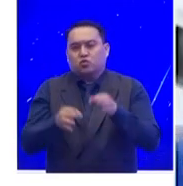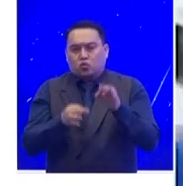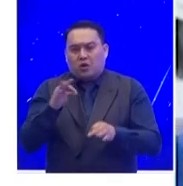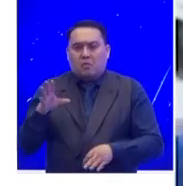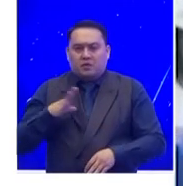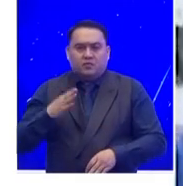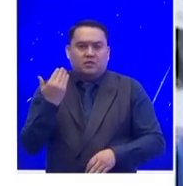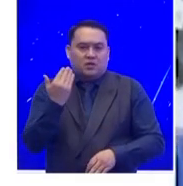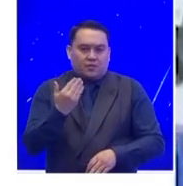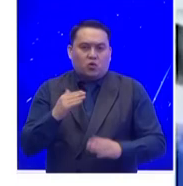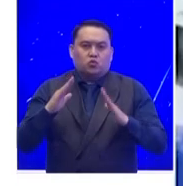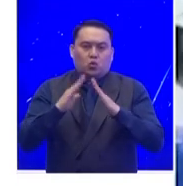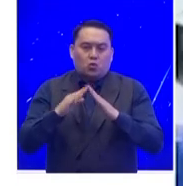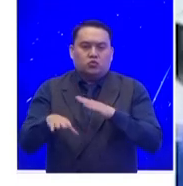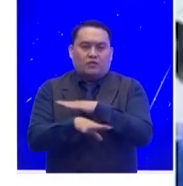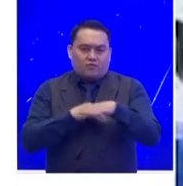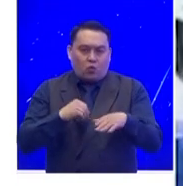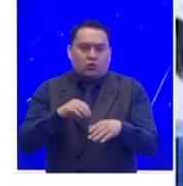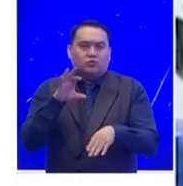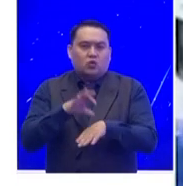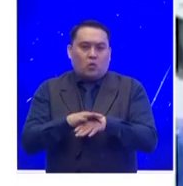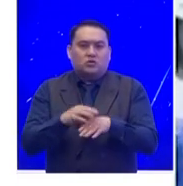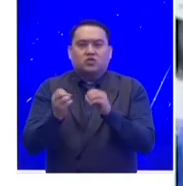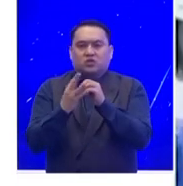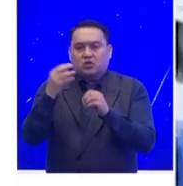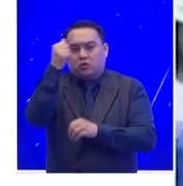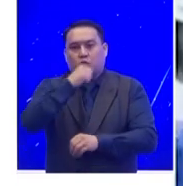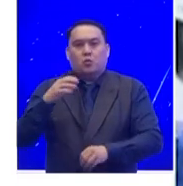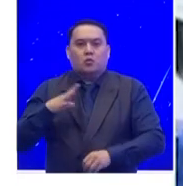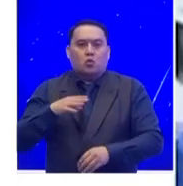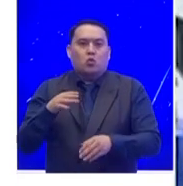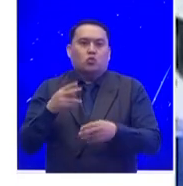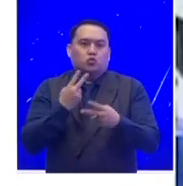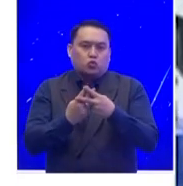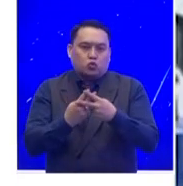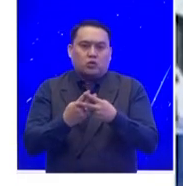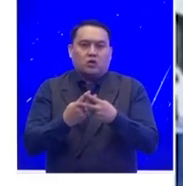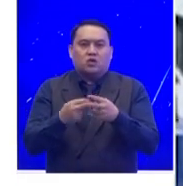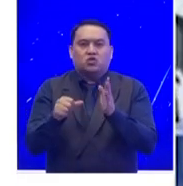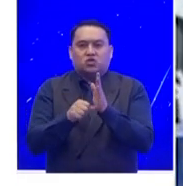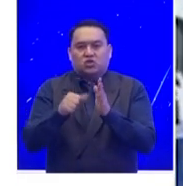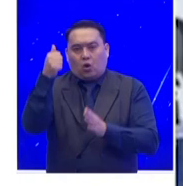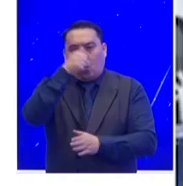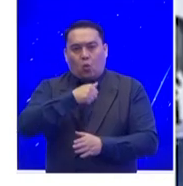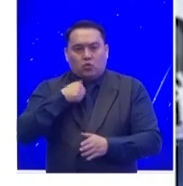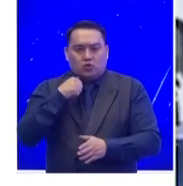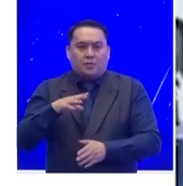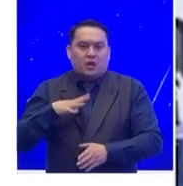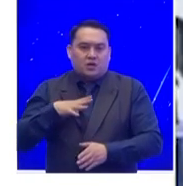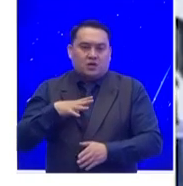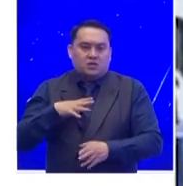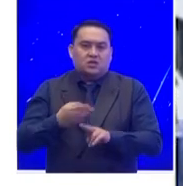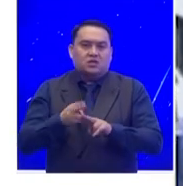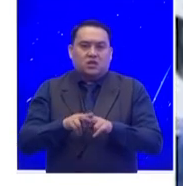дважды привлекавшийся за кражи чужого имущества. Кроме того, в 2014 году он был осужден к 6 годам лишения свободы